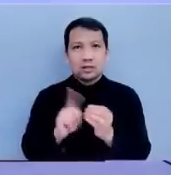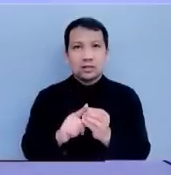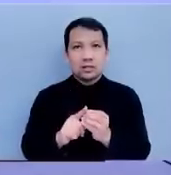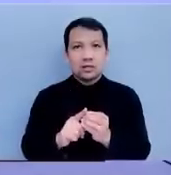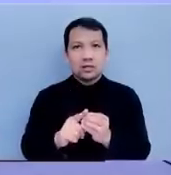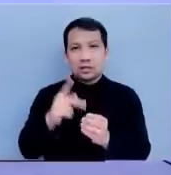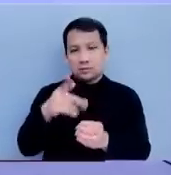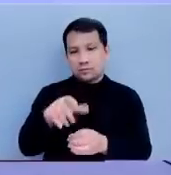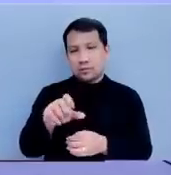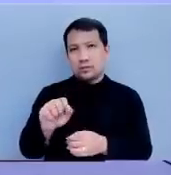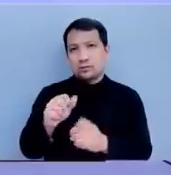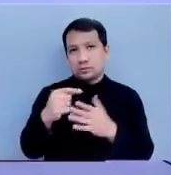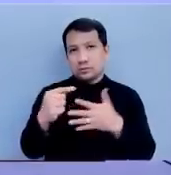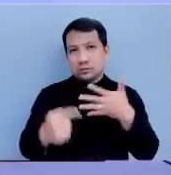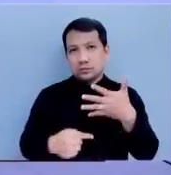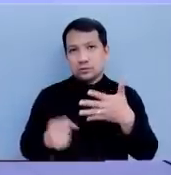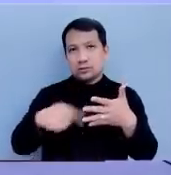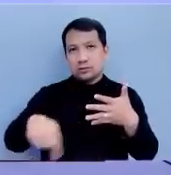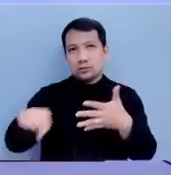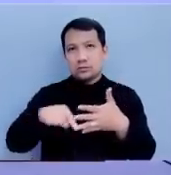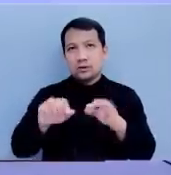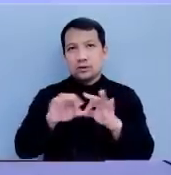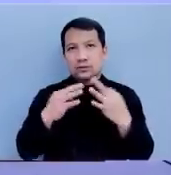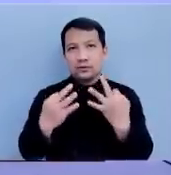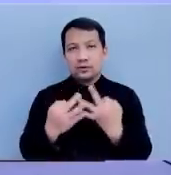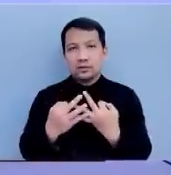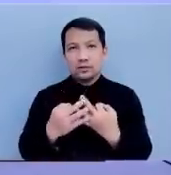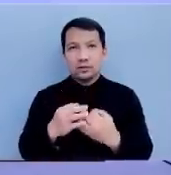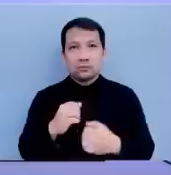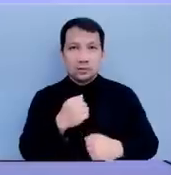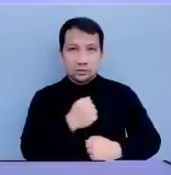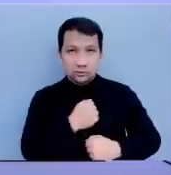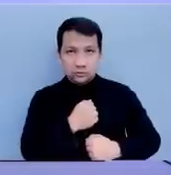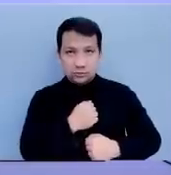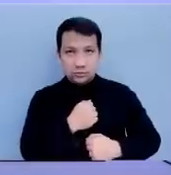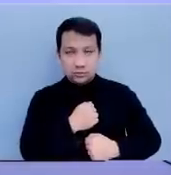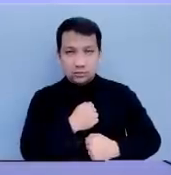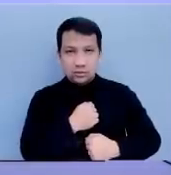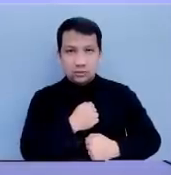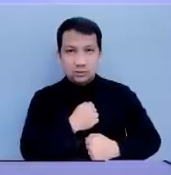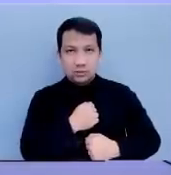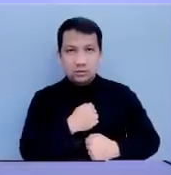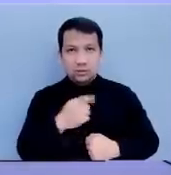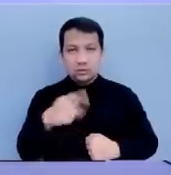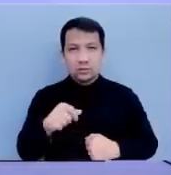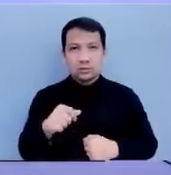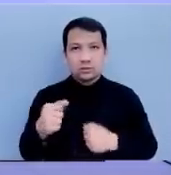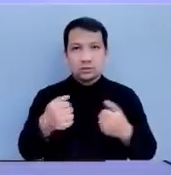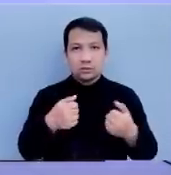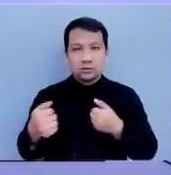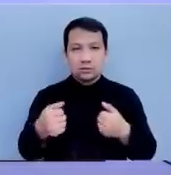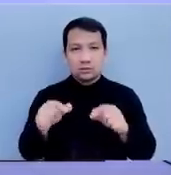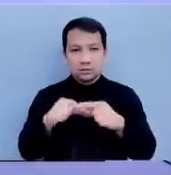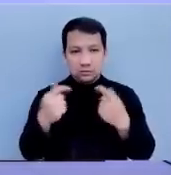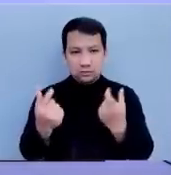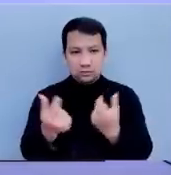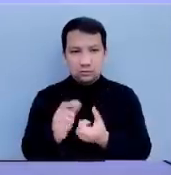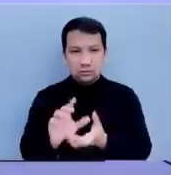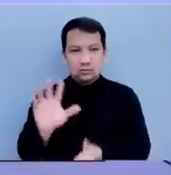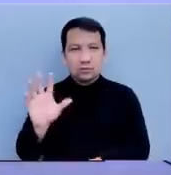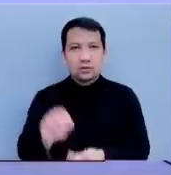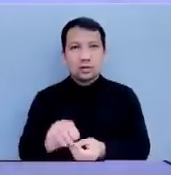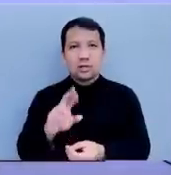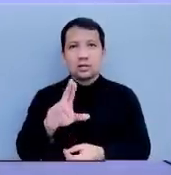yung Panthers Enlisted Men's Barrio para po sa mga pabili ng mga Scout Rangers. Ang Comembo naman ay para sa Combat Engineering Group at ang Rembo